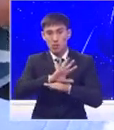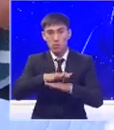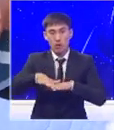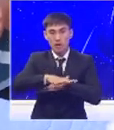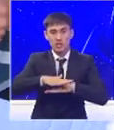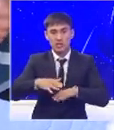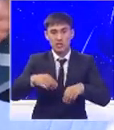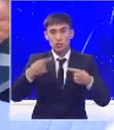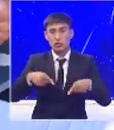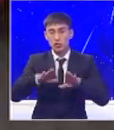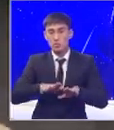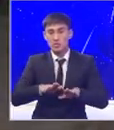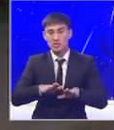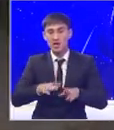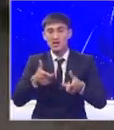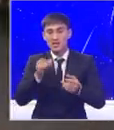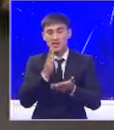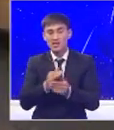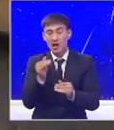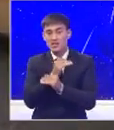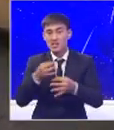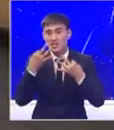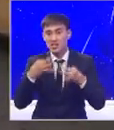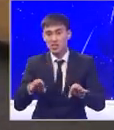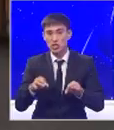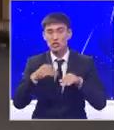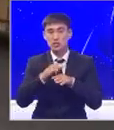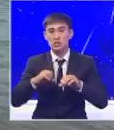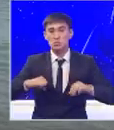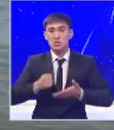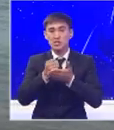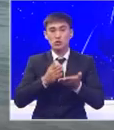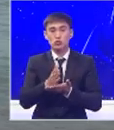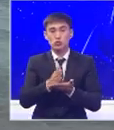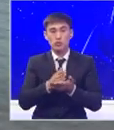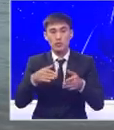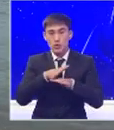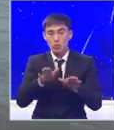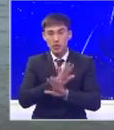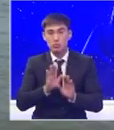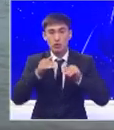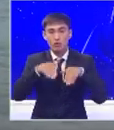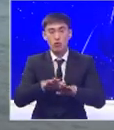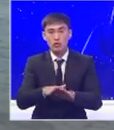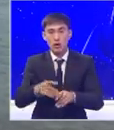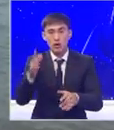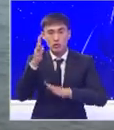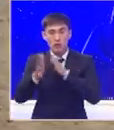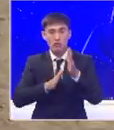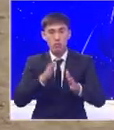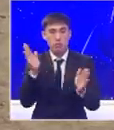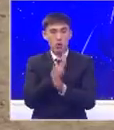и в других отведенных для купания местах где есть официальное разрешение и спасательная служба не купайтесь при волнах и штормовой погоде